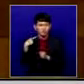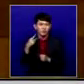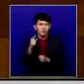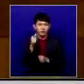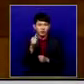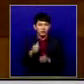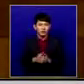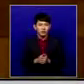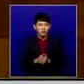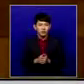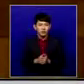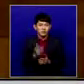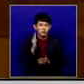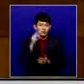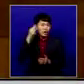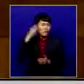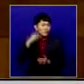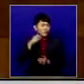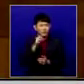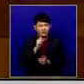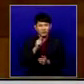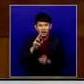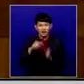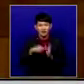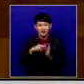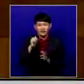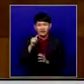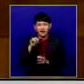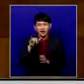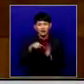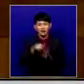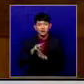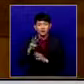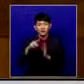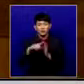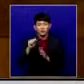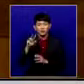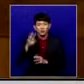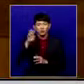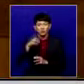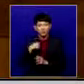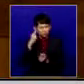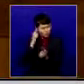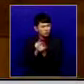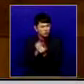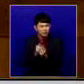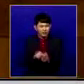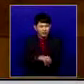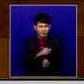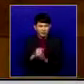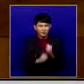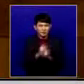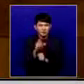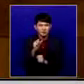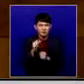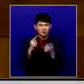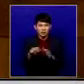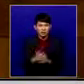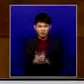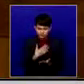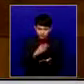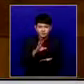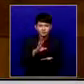เนี่ยผมว่า20ปีแล้วนะครับสไตล์ของท่านก็เป็นอย่างนี้นะครับก็จะขอรับไว้นะครับ